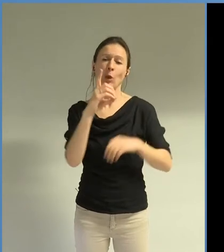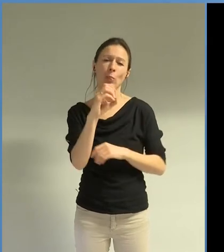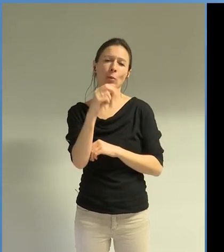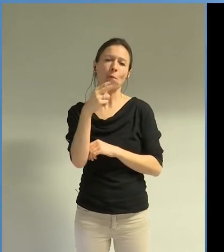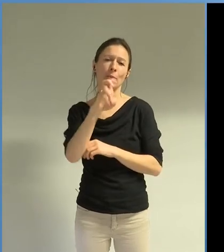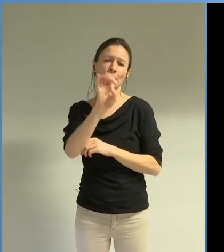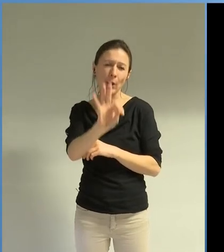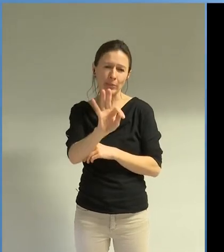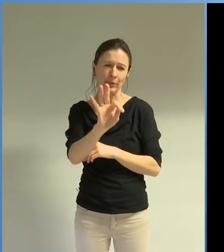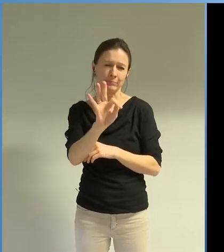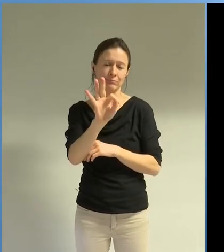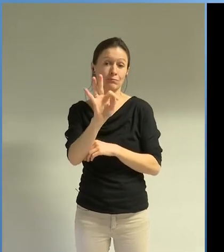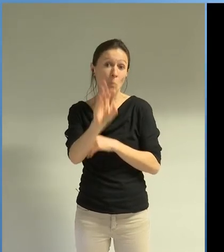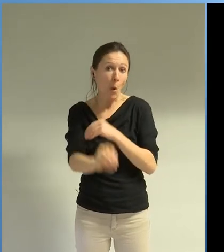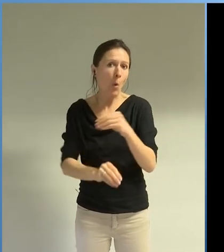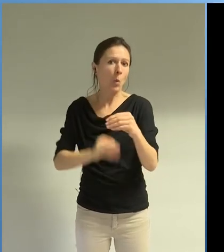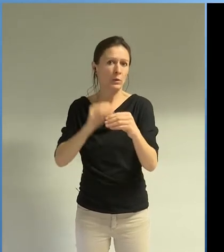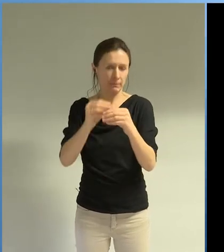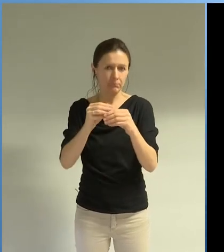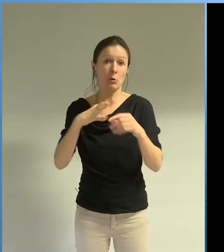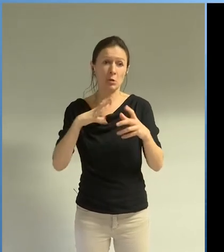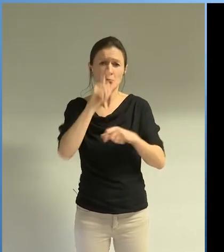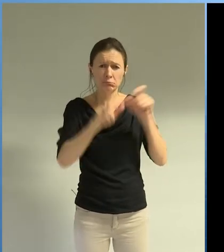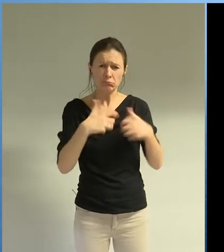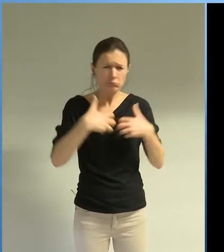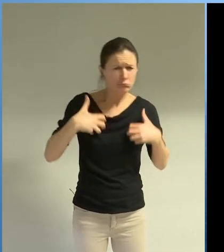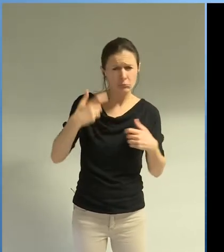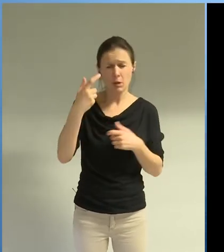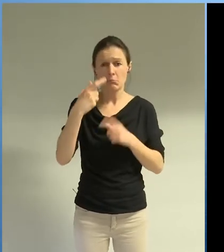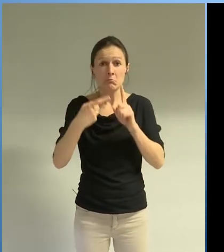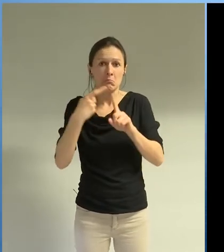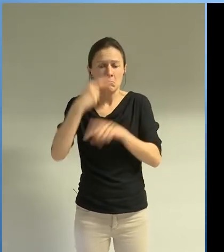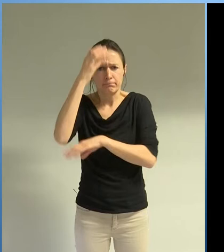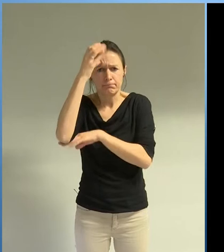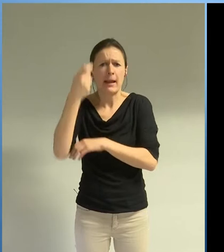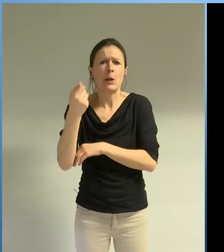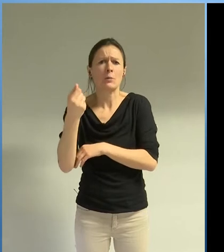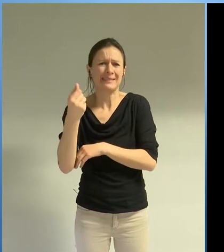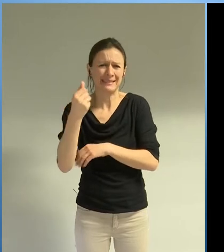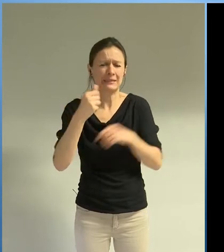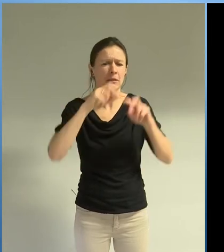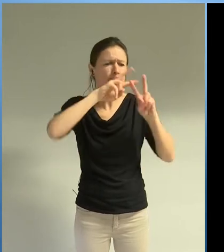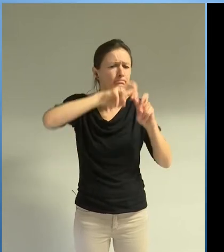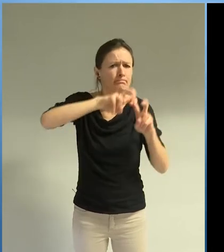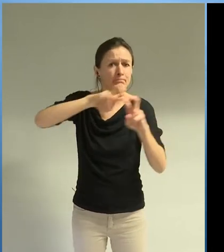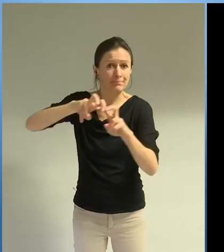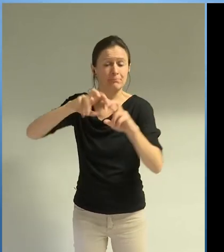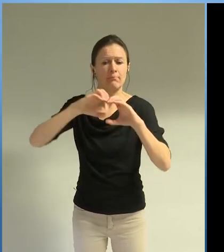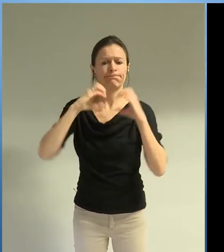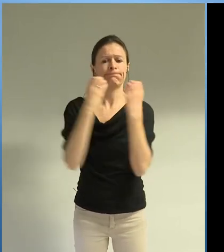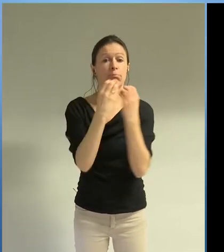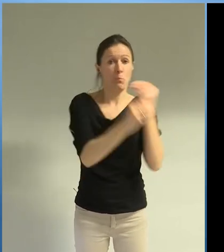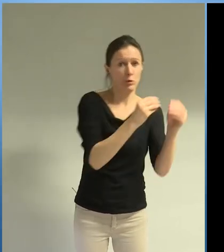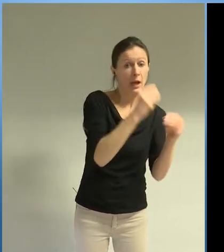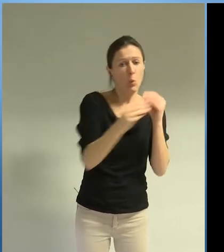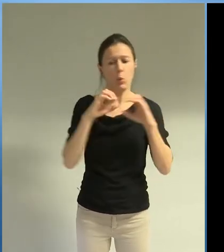et des scientifiques se sont penchés sur la question et on peut aussi écrire un donut à l'échelle de la france donc